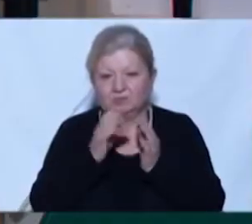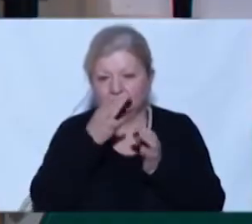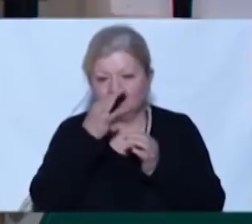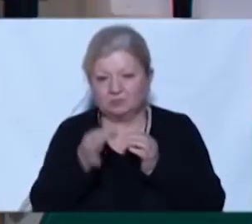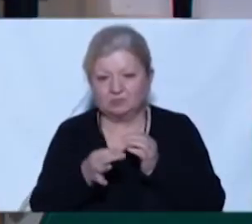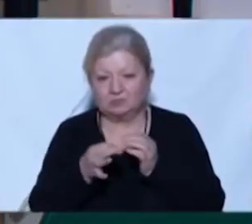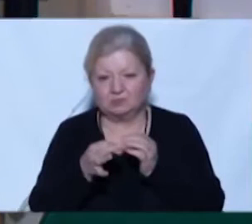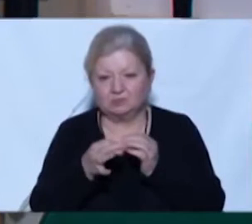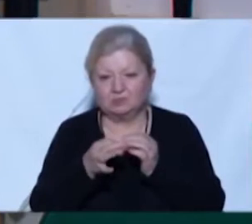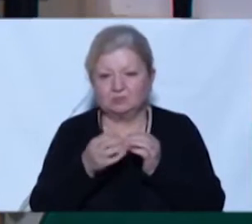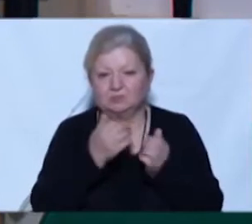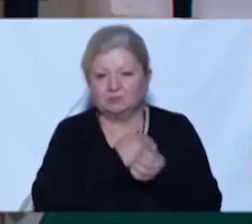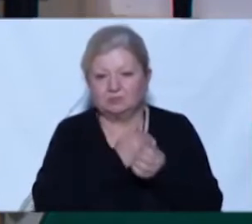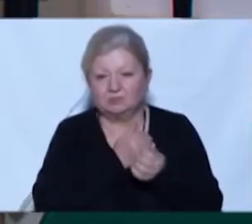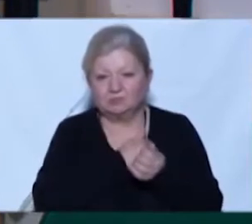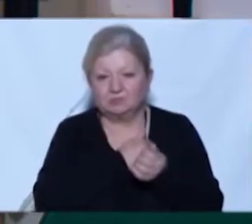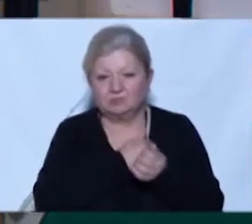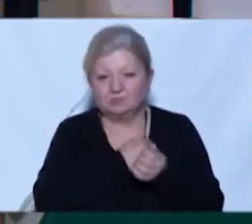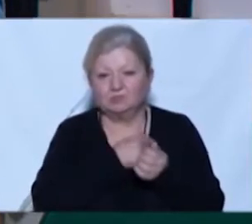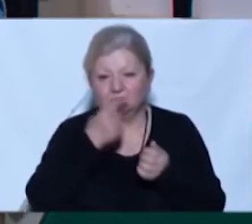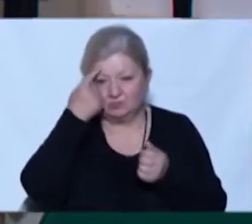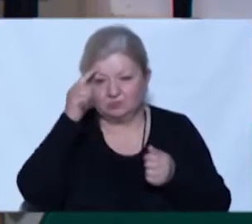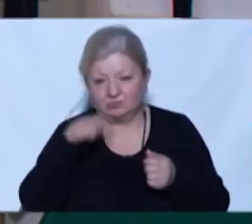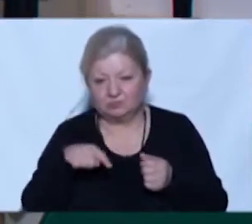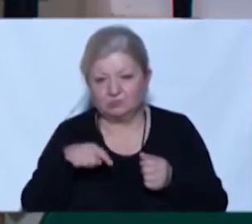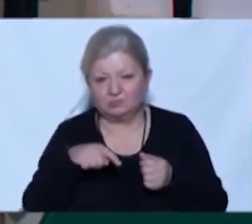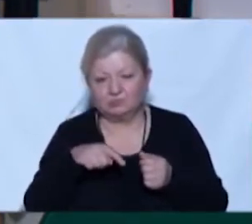რაღაცა. Მინდა იცოდეთ რომ